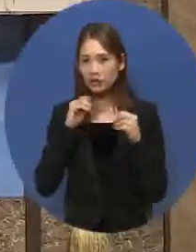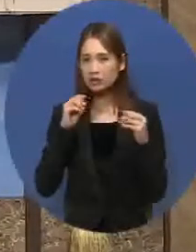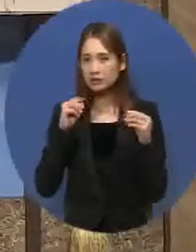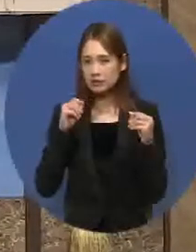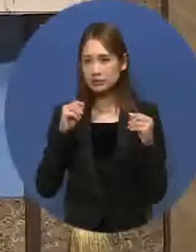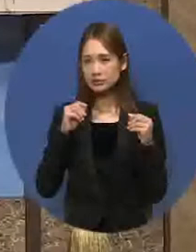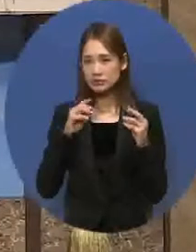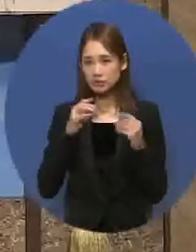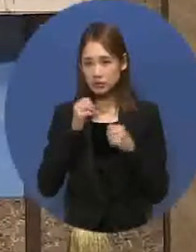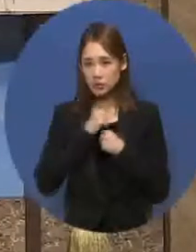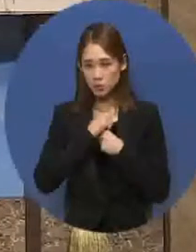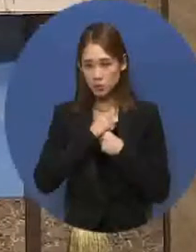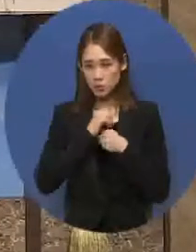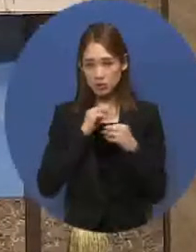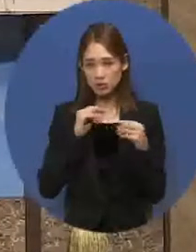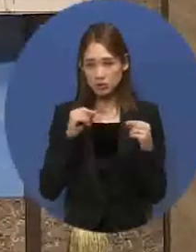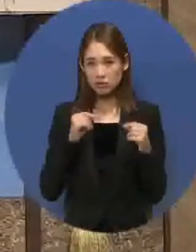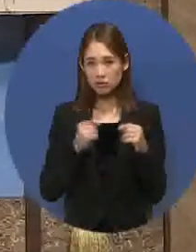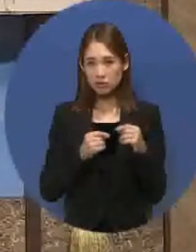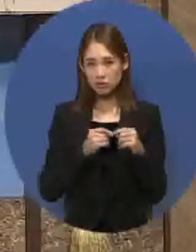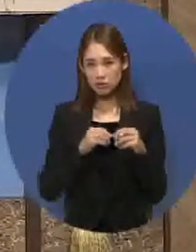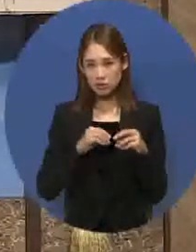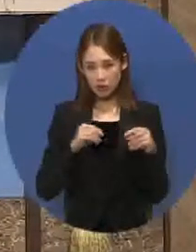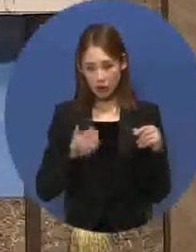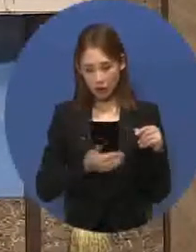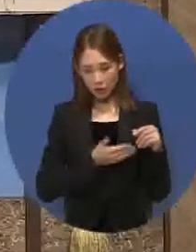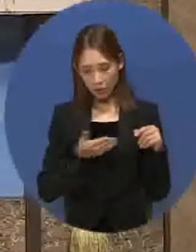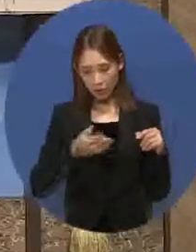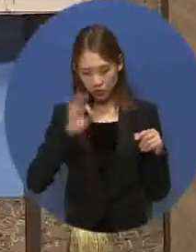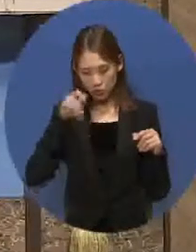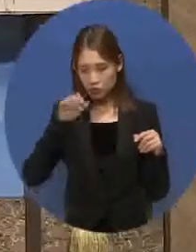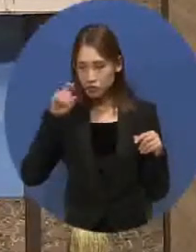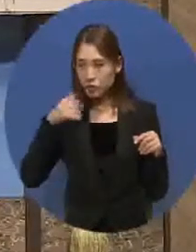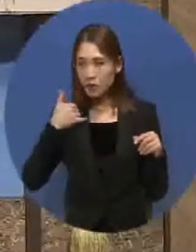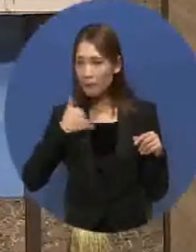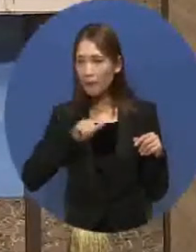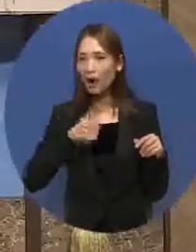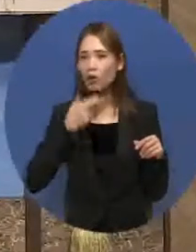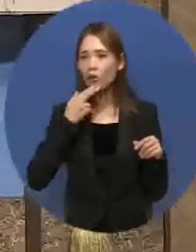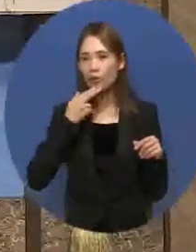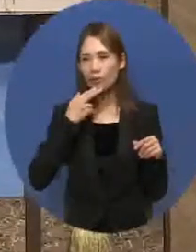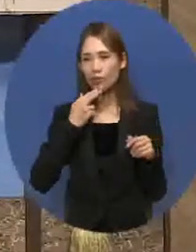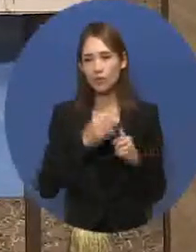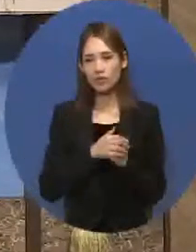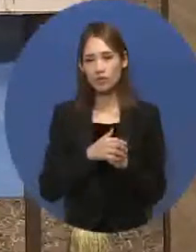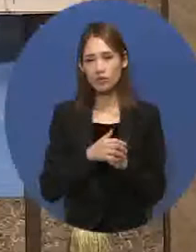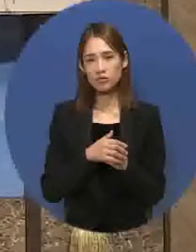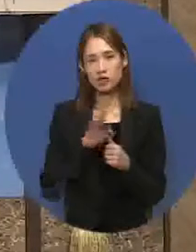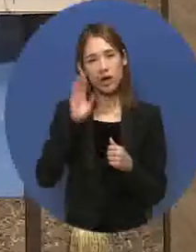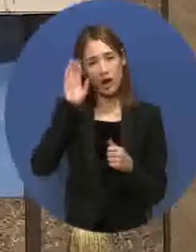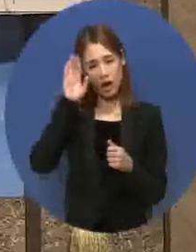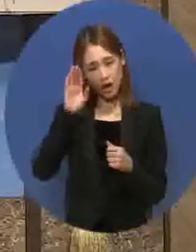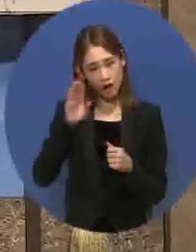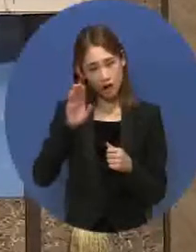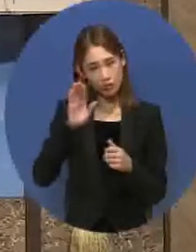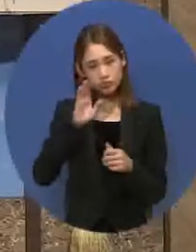조심스럽게 흙을 드러내고 이러니까 땅 밑에 있는 유물이 파손이 안 되더라. 네. 그래서 앞으로